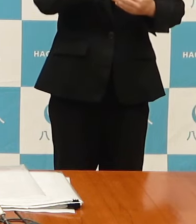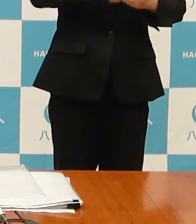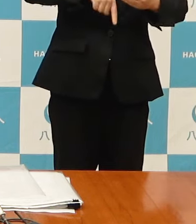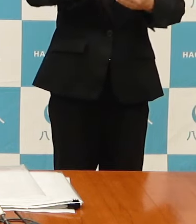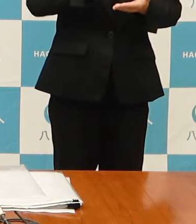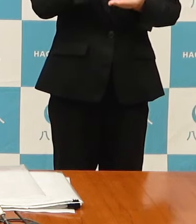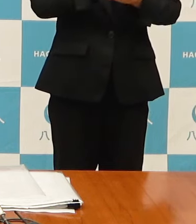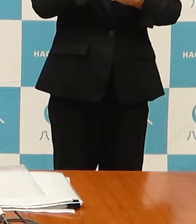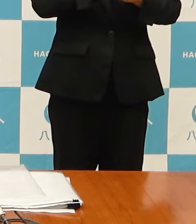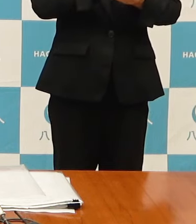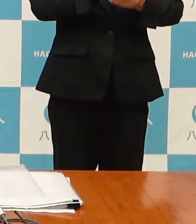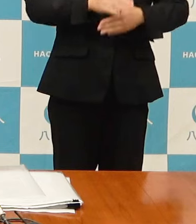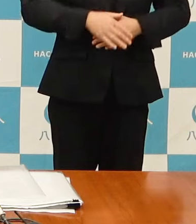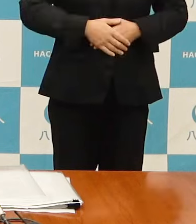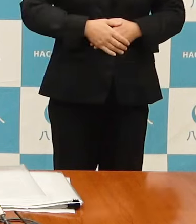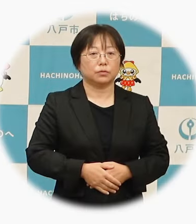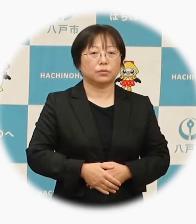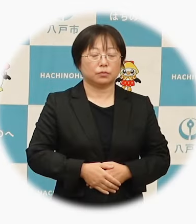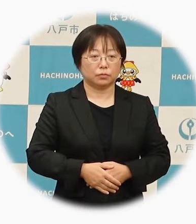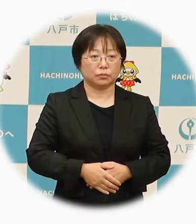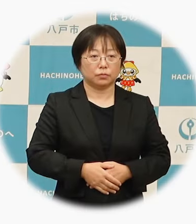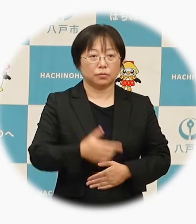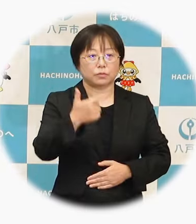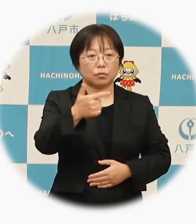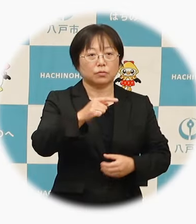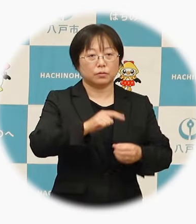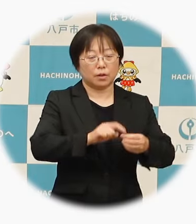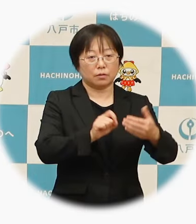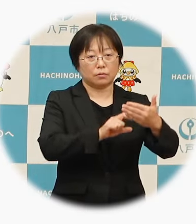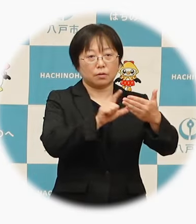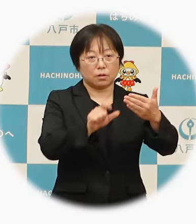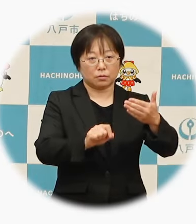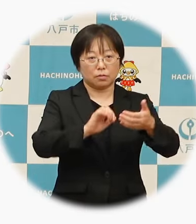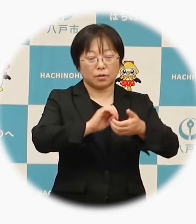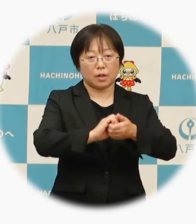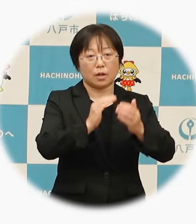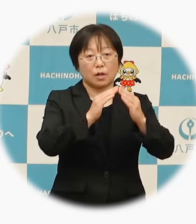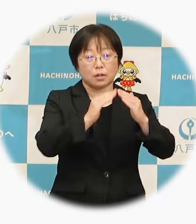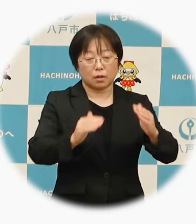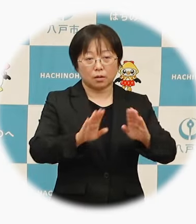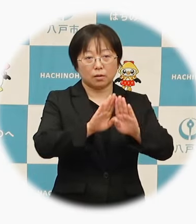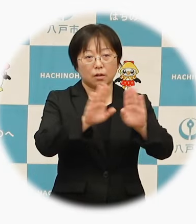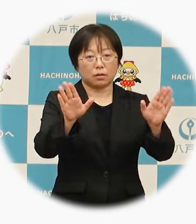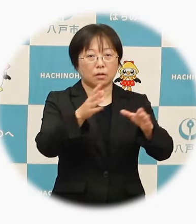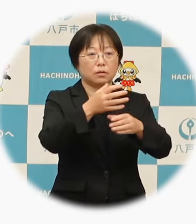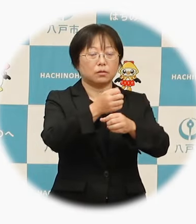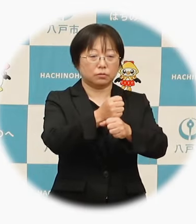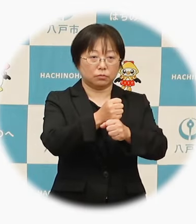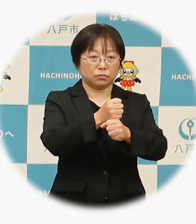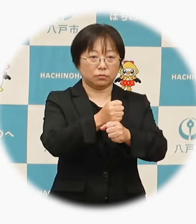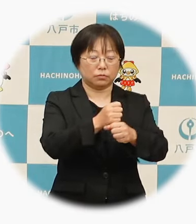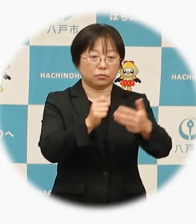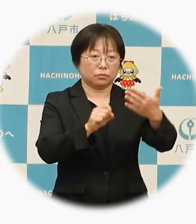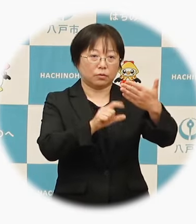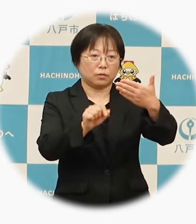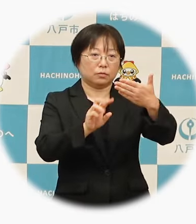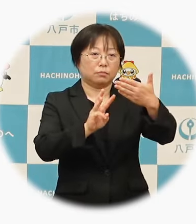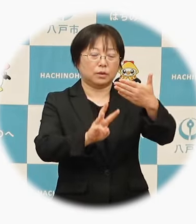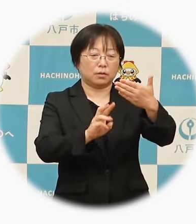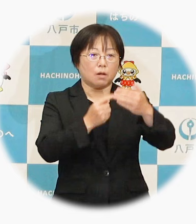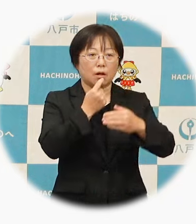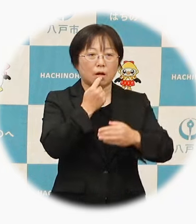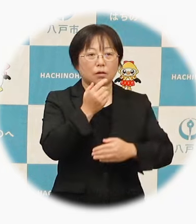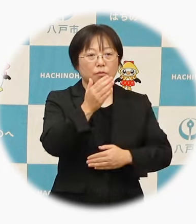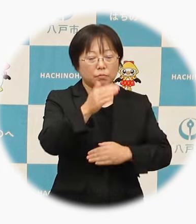てご説明いたします。令和6年9月定例会の開会日は来月3日火曜